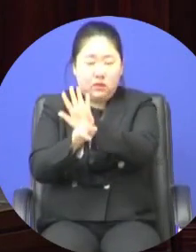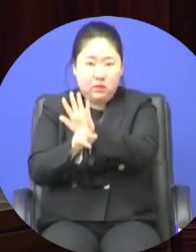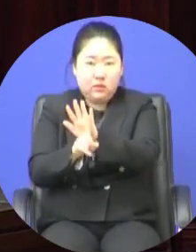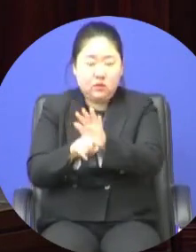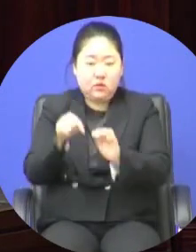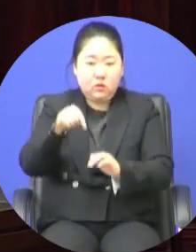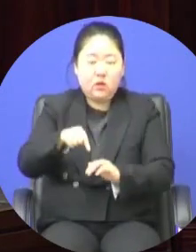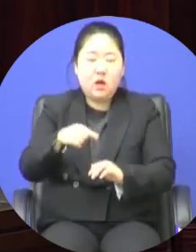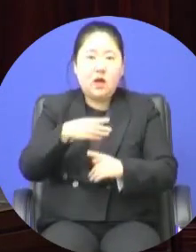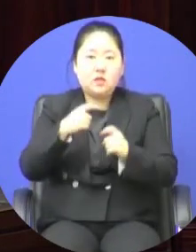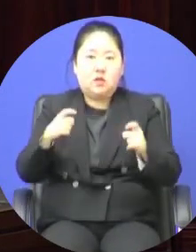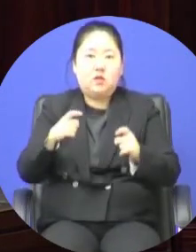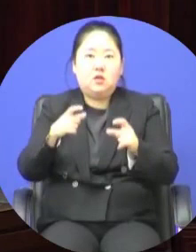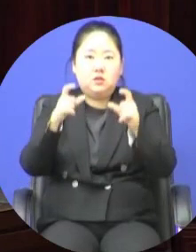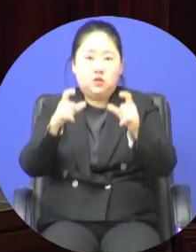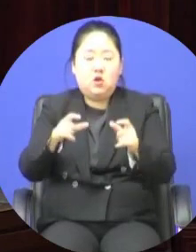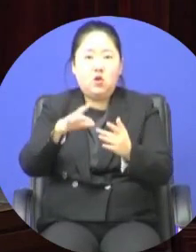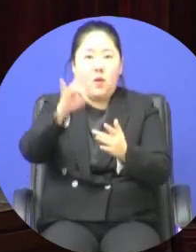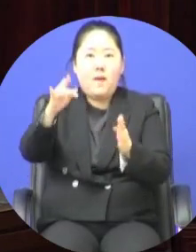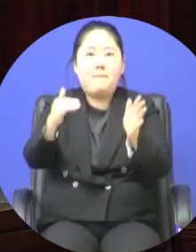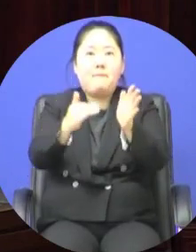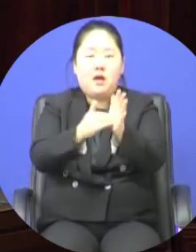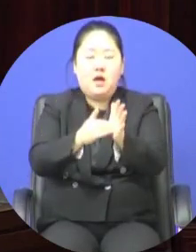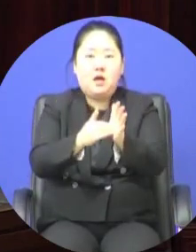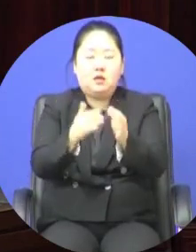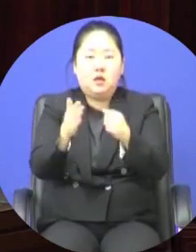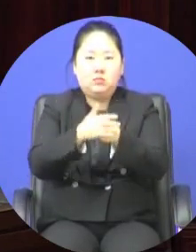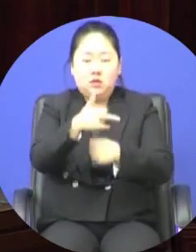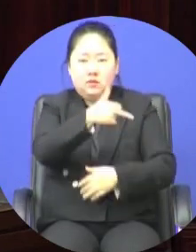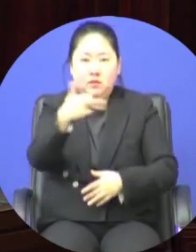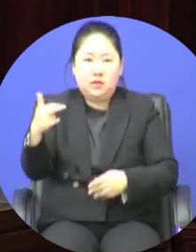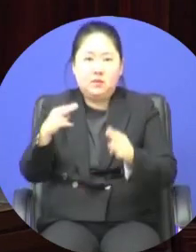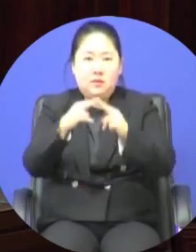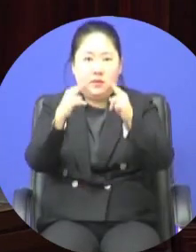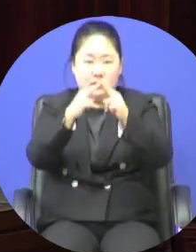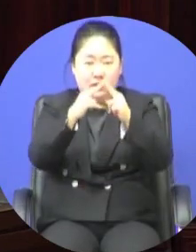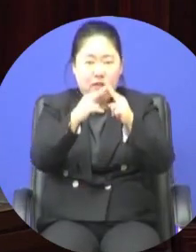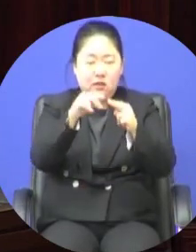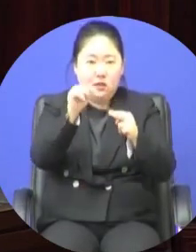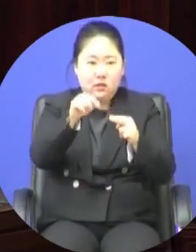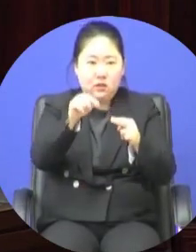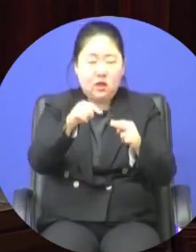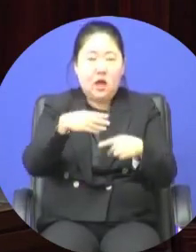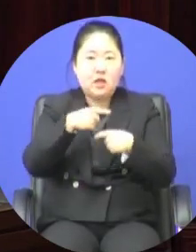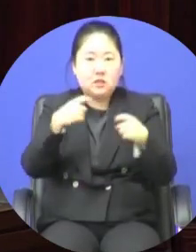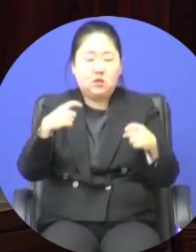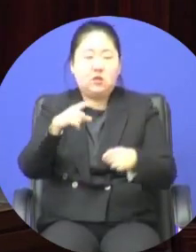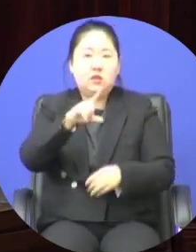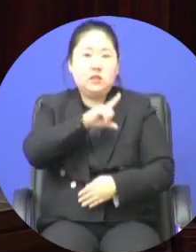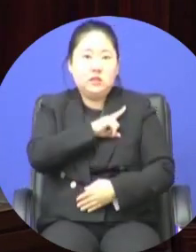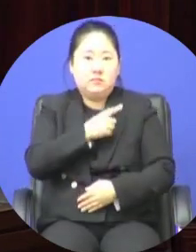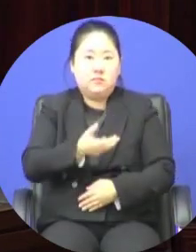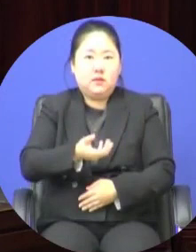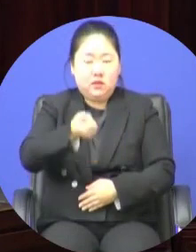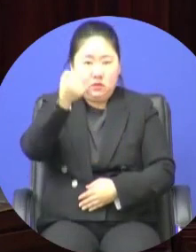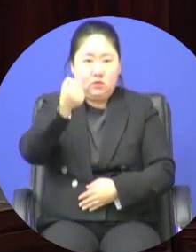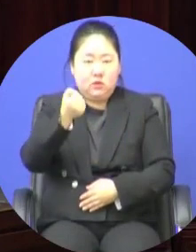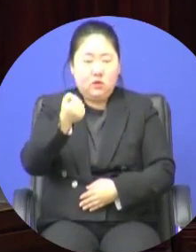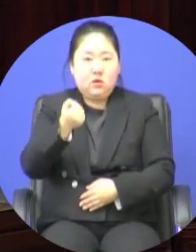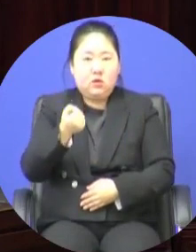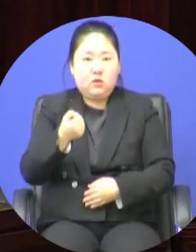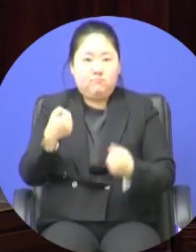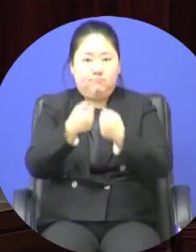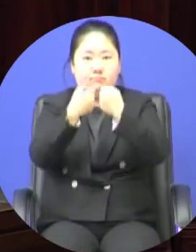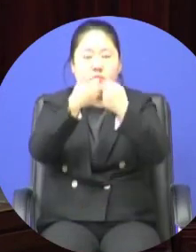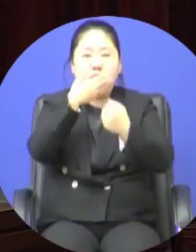최종 선정됨으로써 이제는 거대한 반도체 산업 무대에서 안성이라는 브랜드를 걸고 당당하게 경쟁할 수 있게